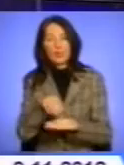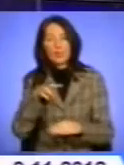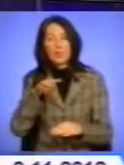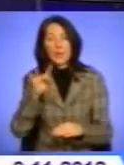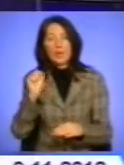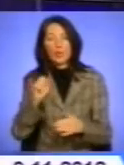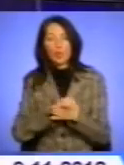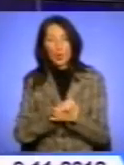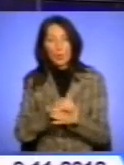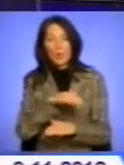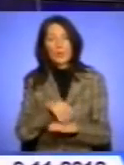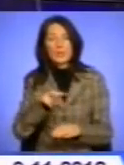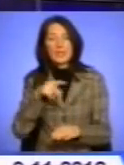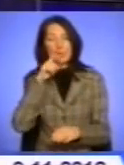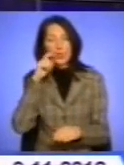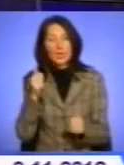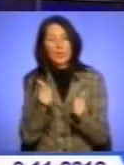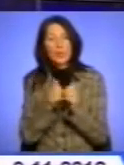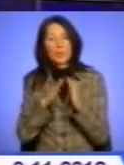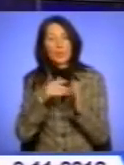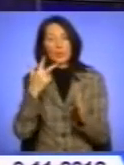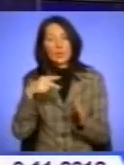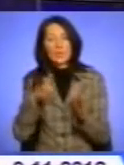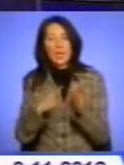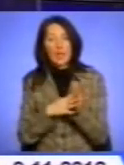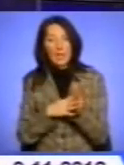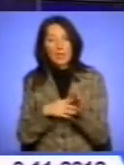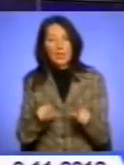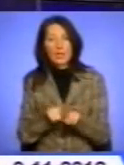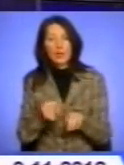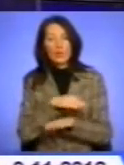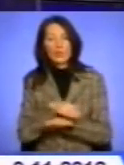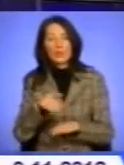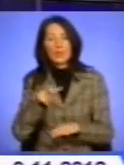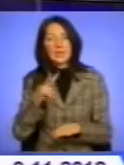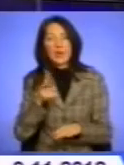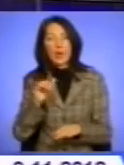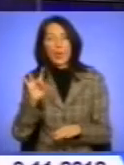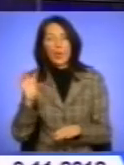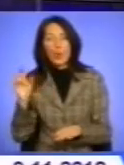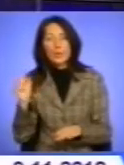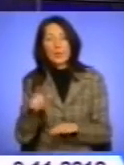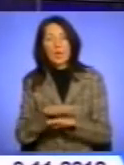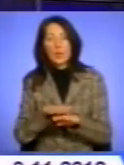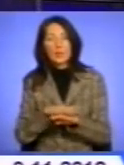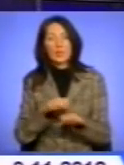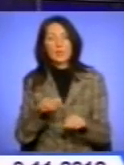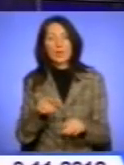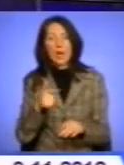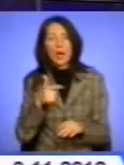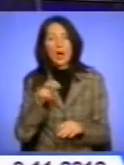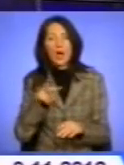і Дружби, на вулиці Лесі Українки біля будинку номер 39, а також на вулиці Леся Курбаса на майданчику ринку